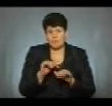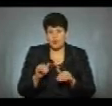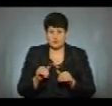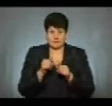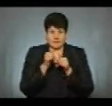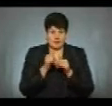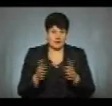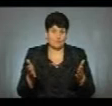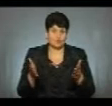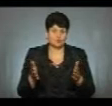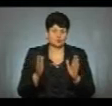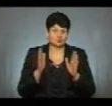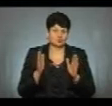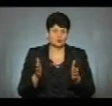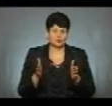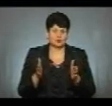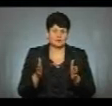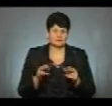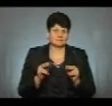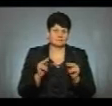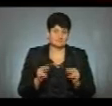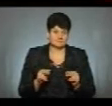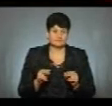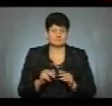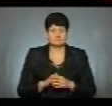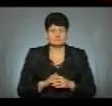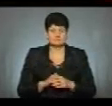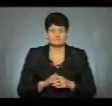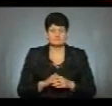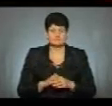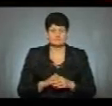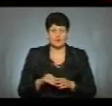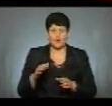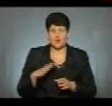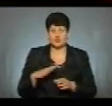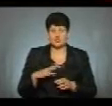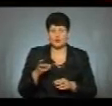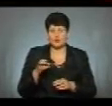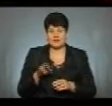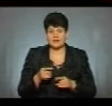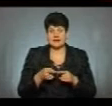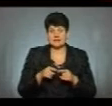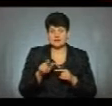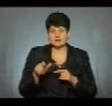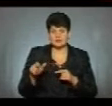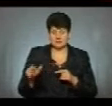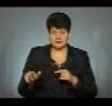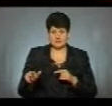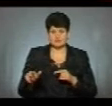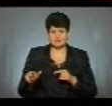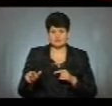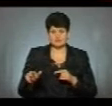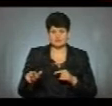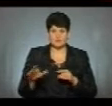не можуть бути виправданими, тому що очікування цих верств населення кардинально